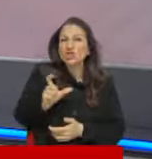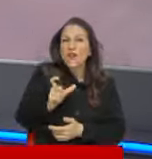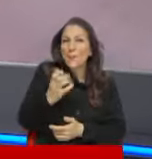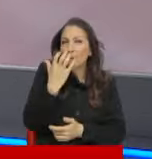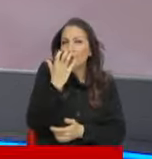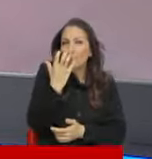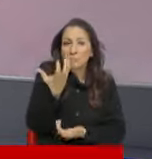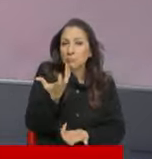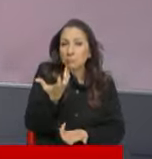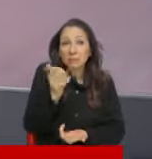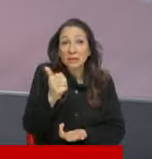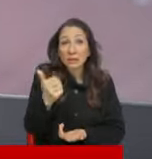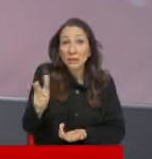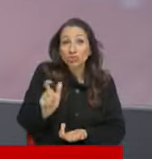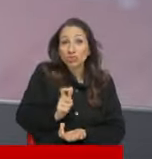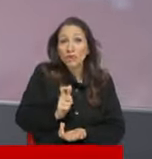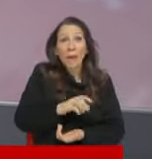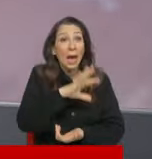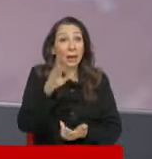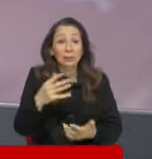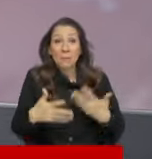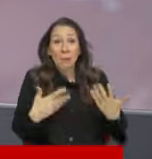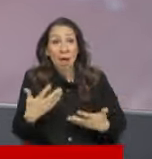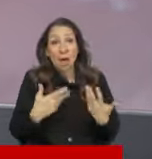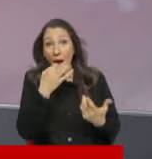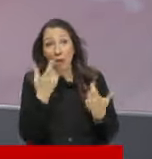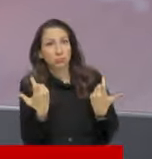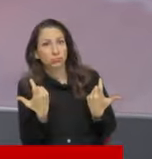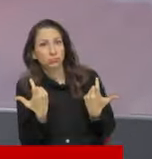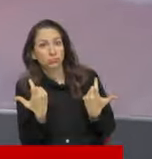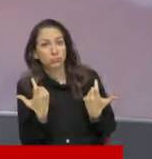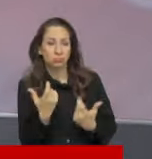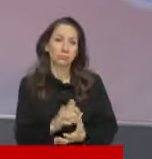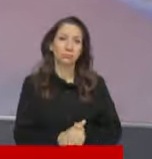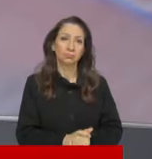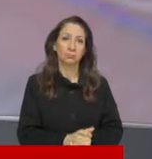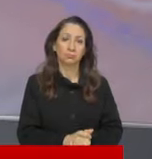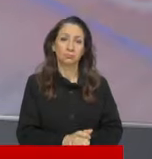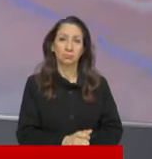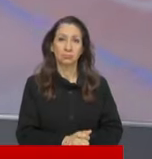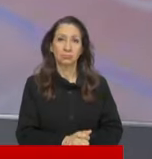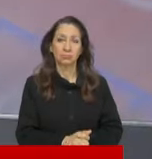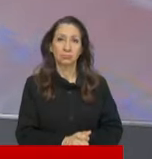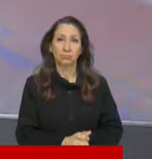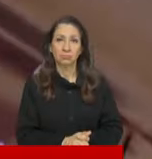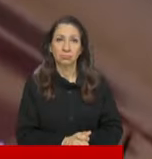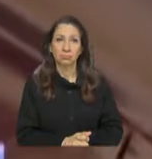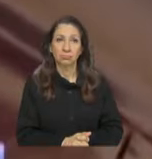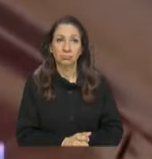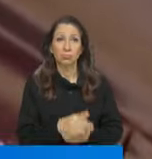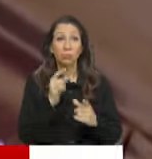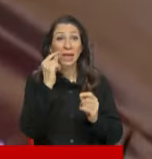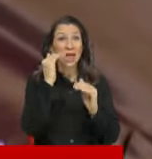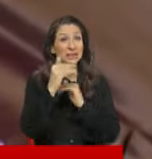verecek ne zaman verecek herkes Ankara'da dikkatle O sorunun yanıtına kitlendi bu